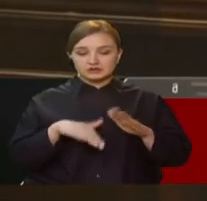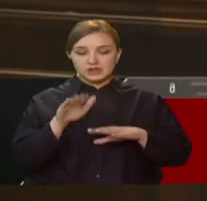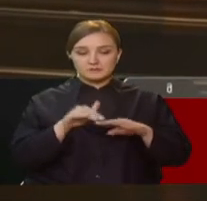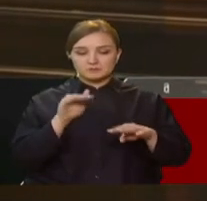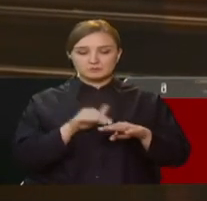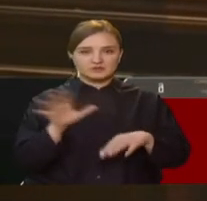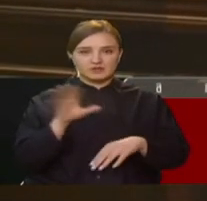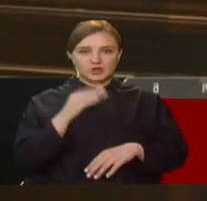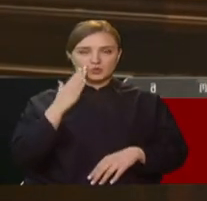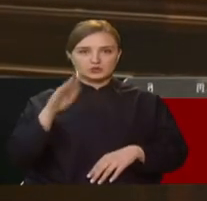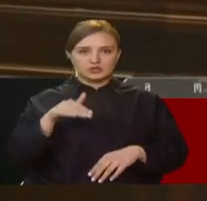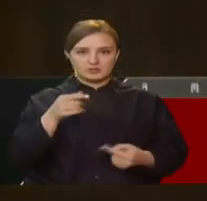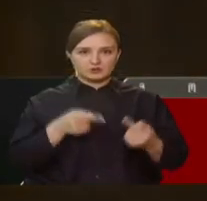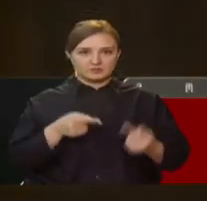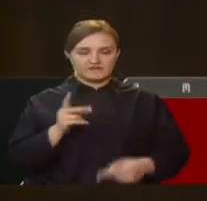խոլա